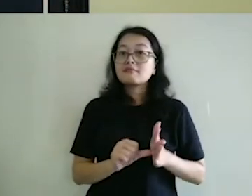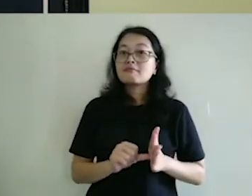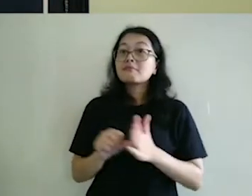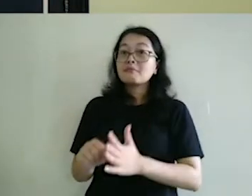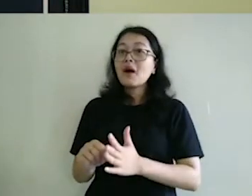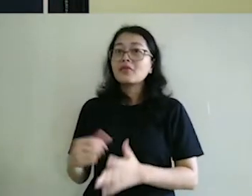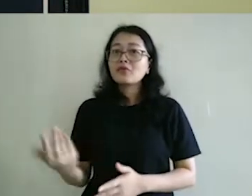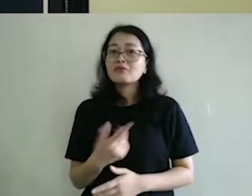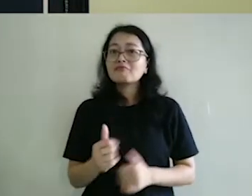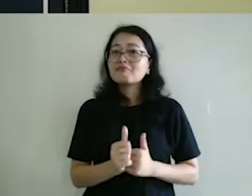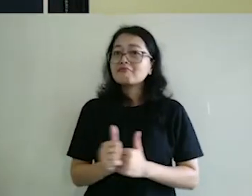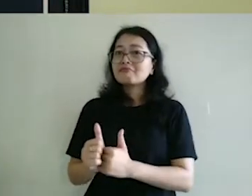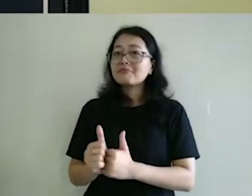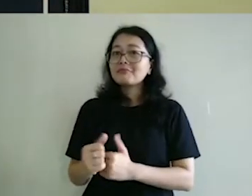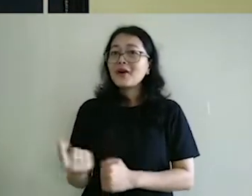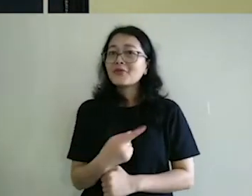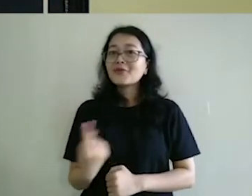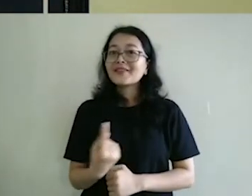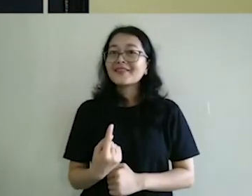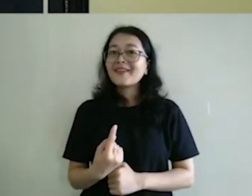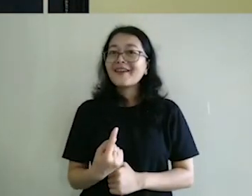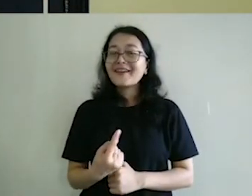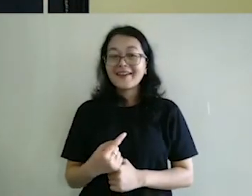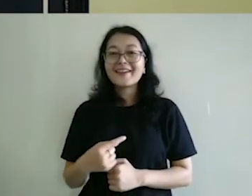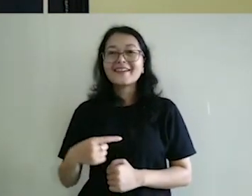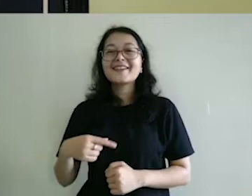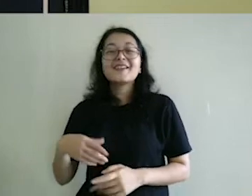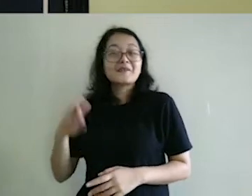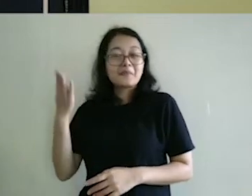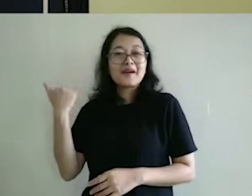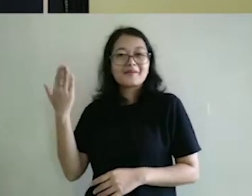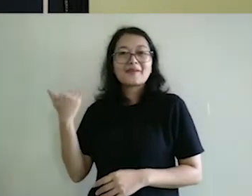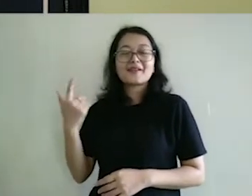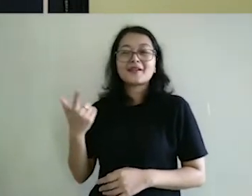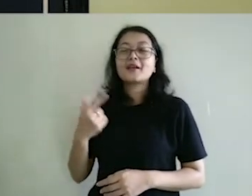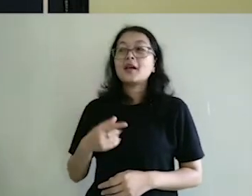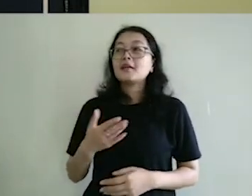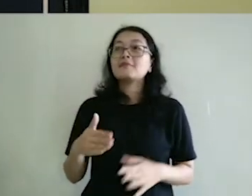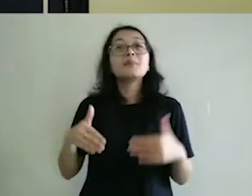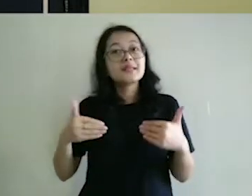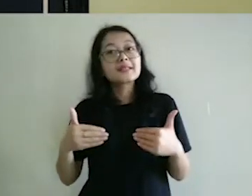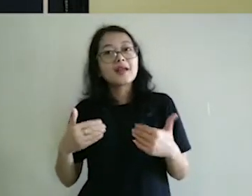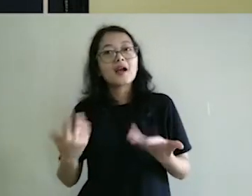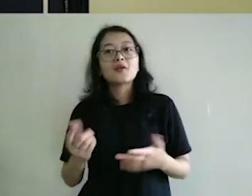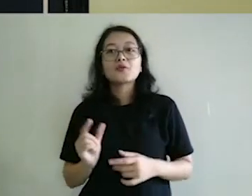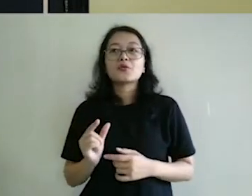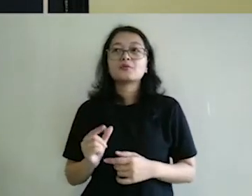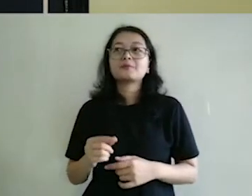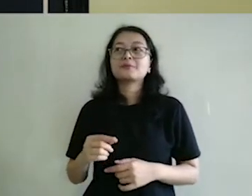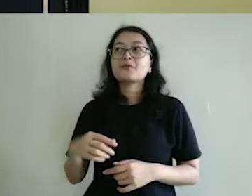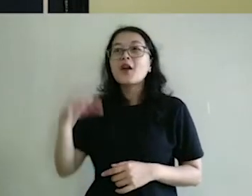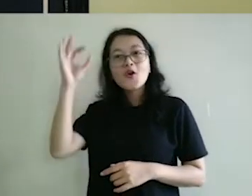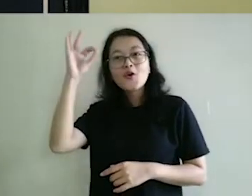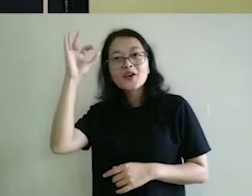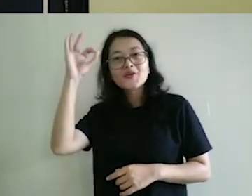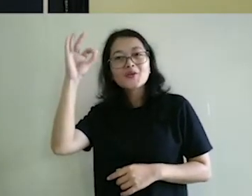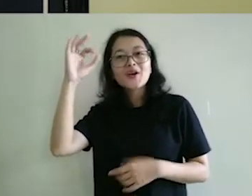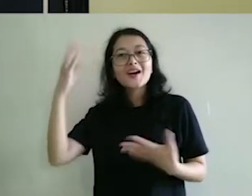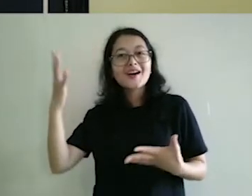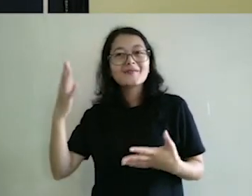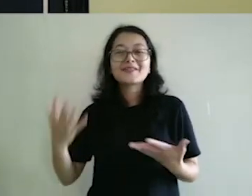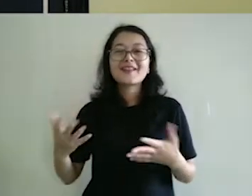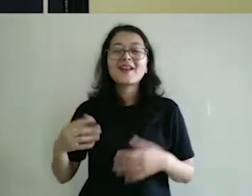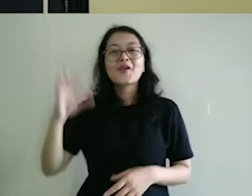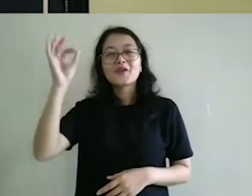kita sepanjang tahun. Atau juga mungkin kepada orang tua kita, waktu mereka mendapat karir yang bagus atau